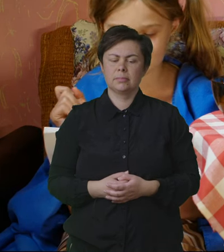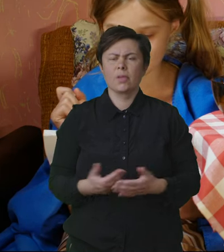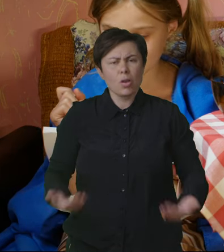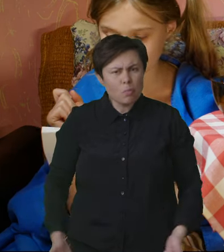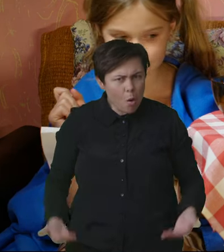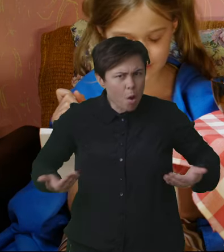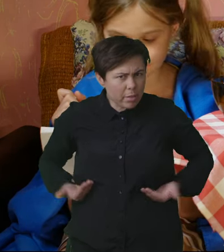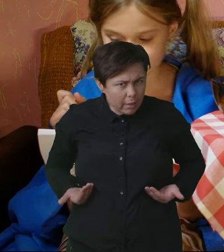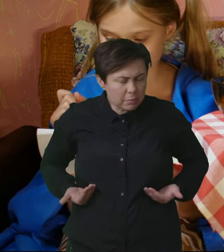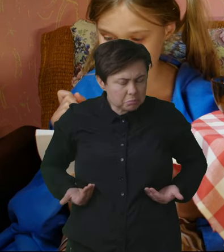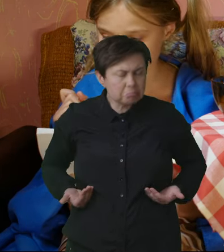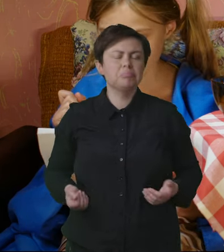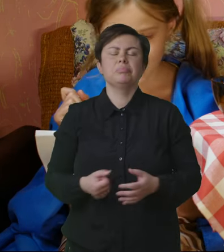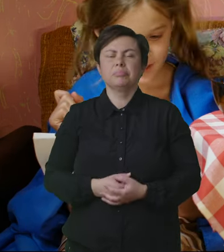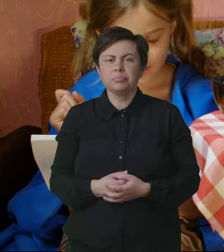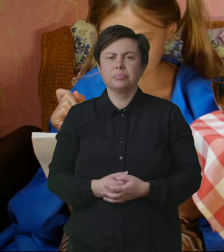Spodenki,